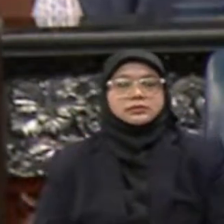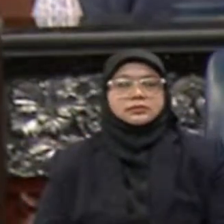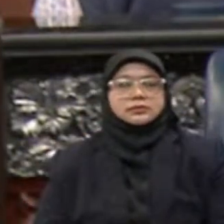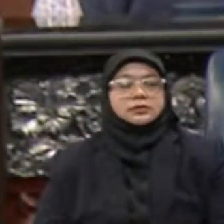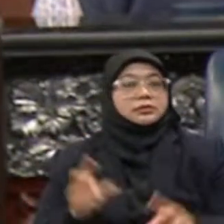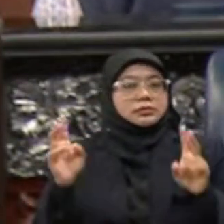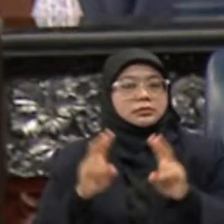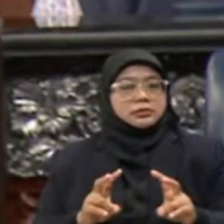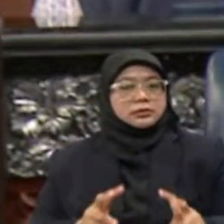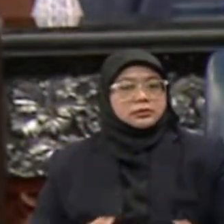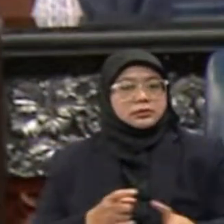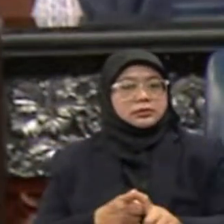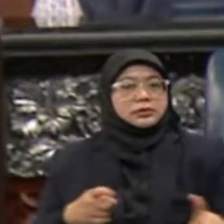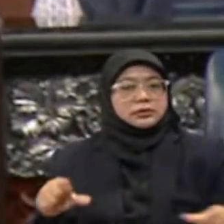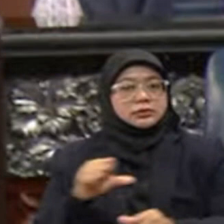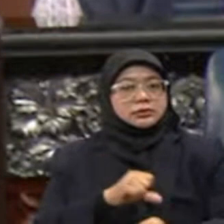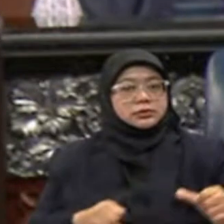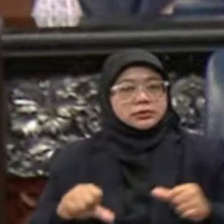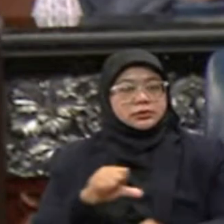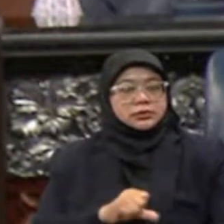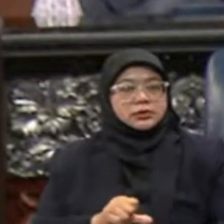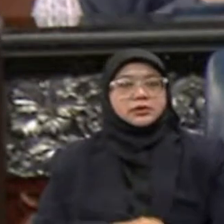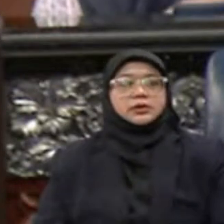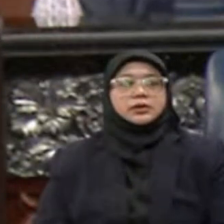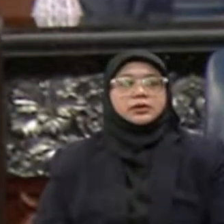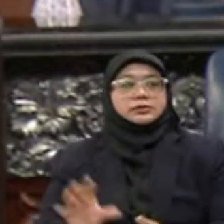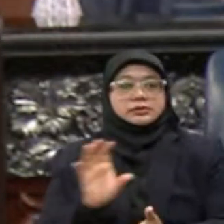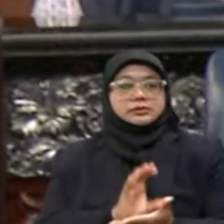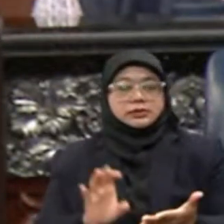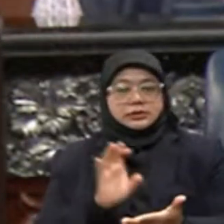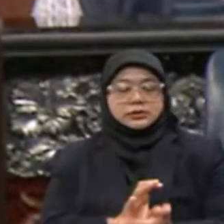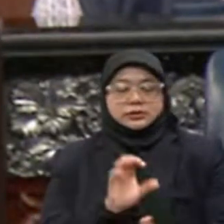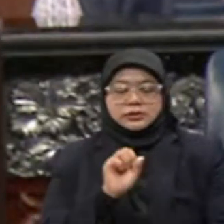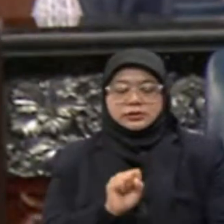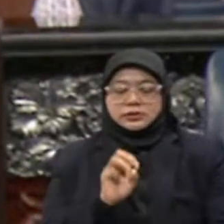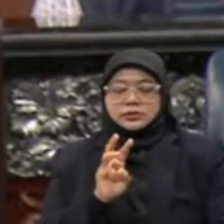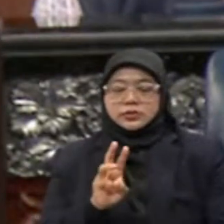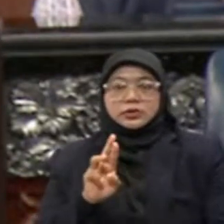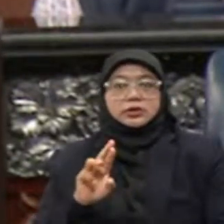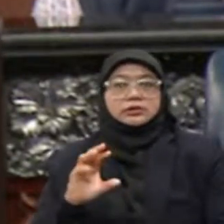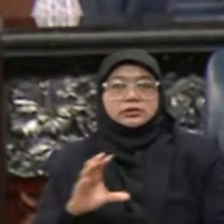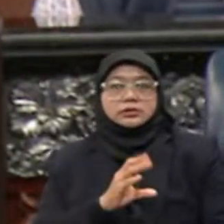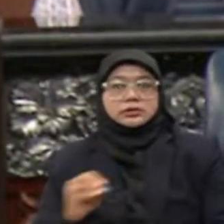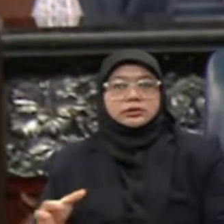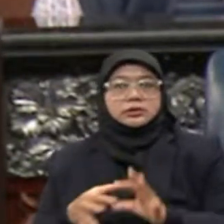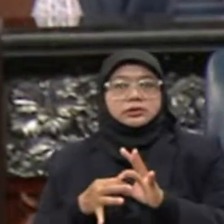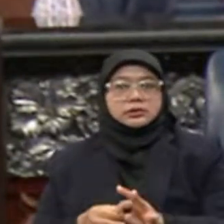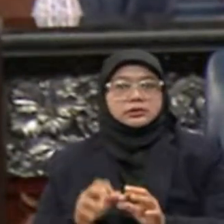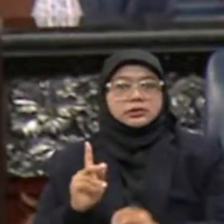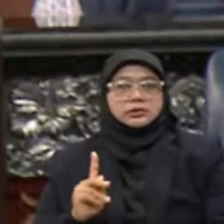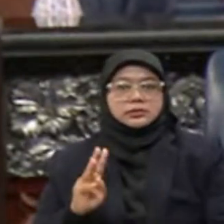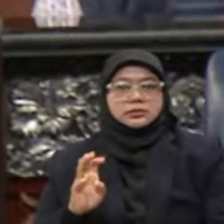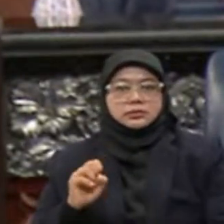kajian oleh sosial welding research dengan kerjasama